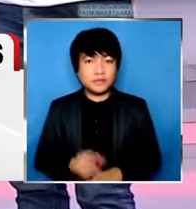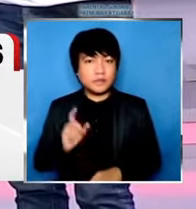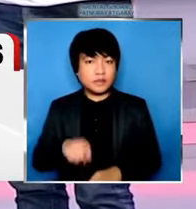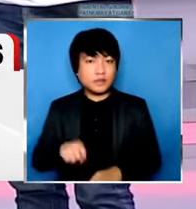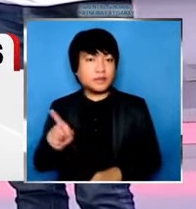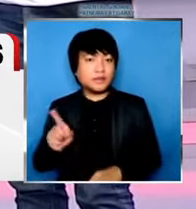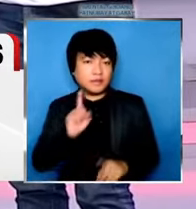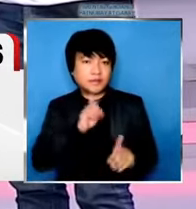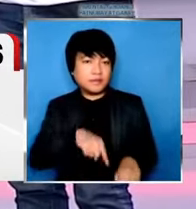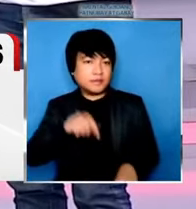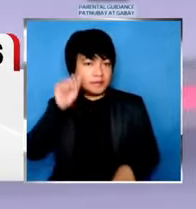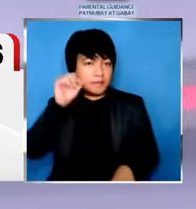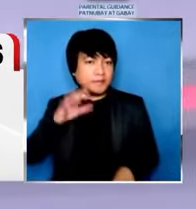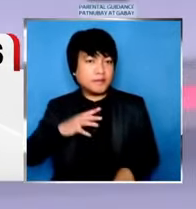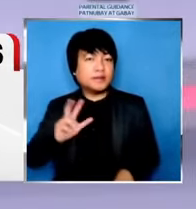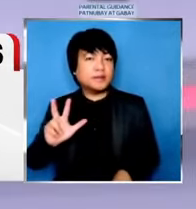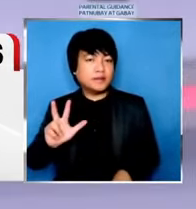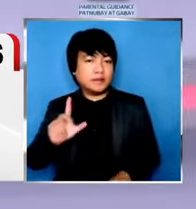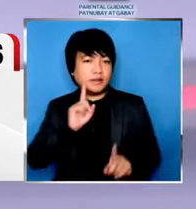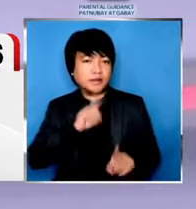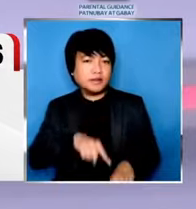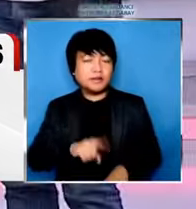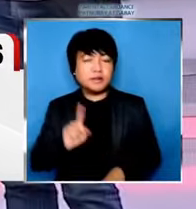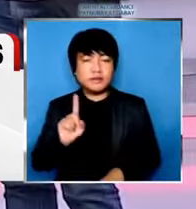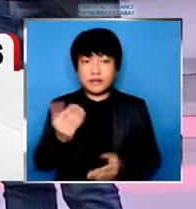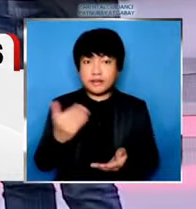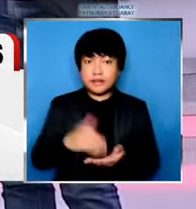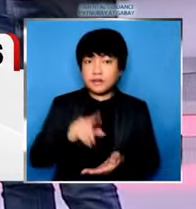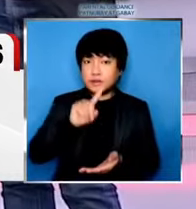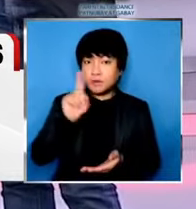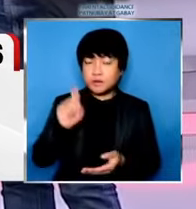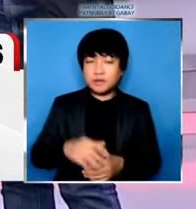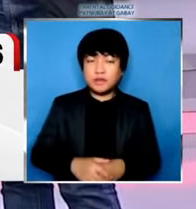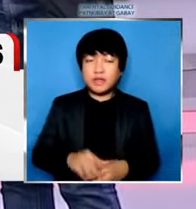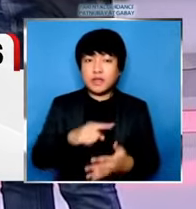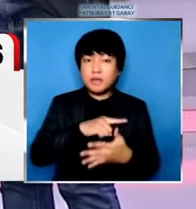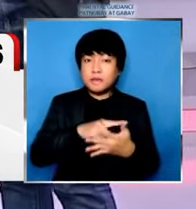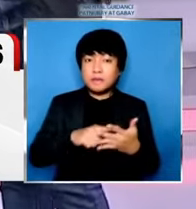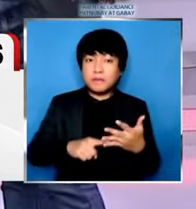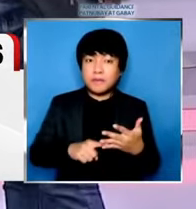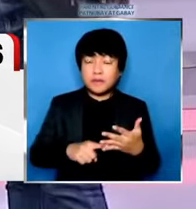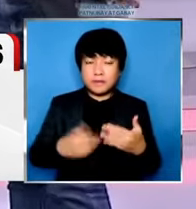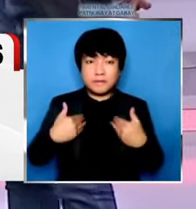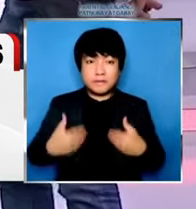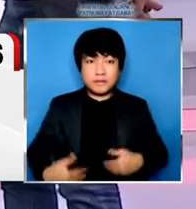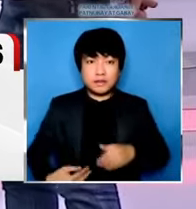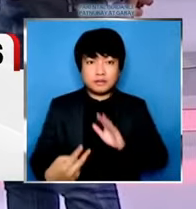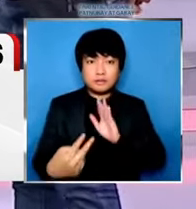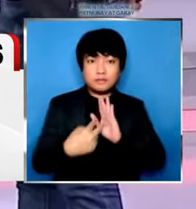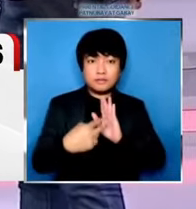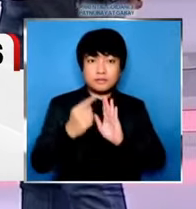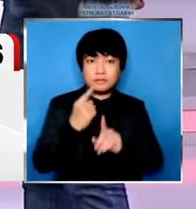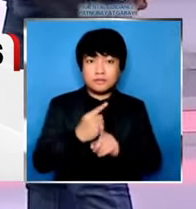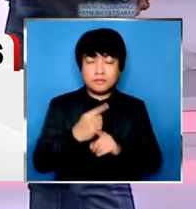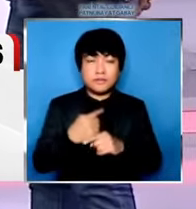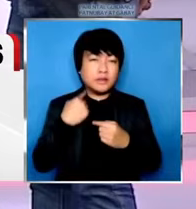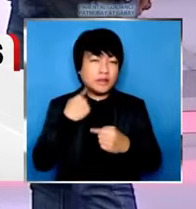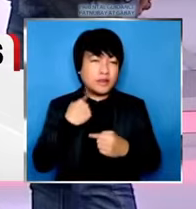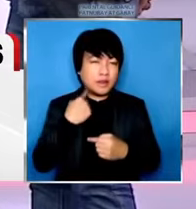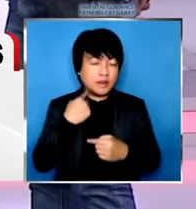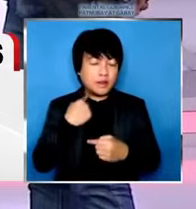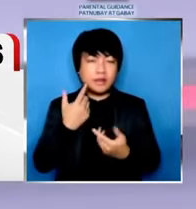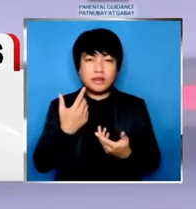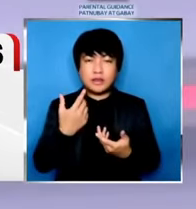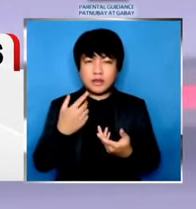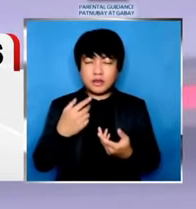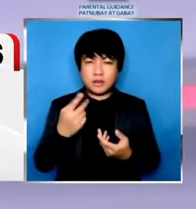di ba? Okay. Ang tanong, ulitin ko. Sa limang panlabas sa bahagi ng katawan ng tao na magkapares mula sa leeg pataas, ilan ang alam